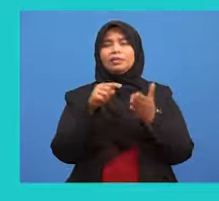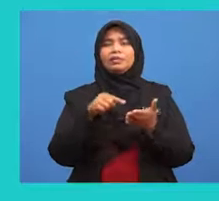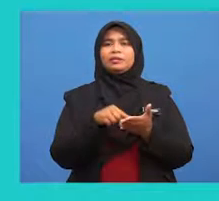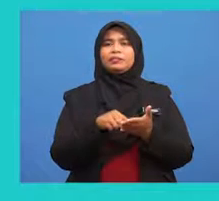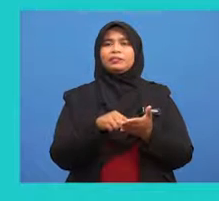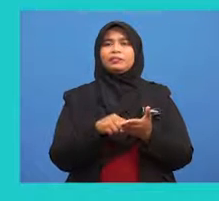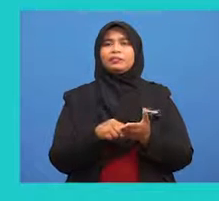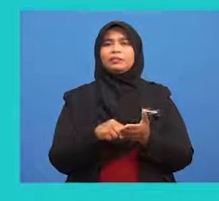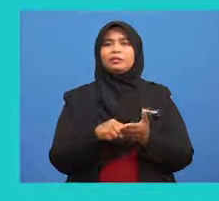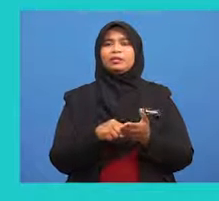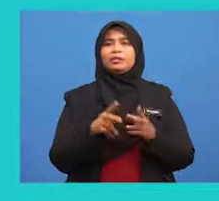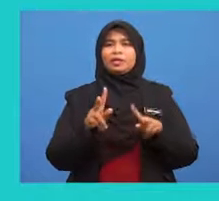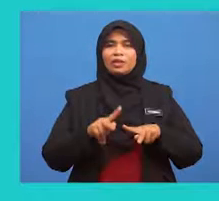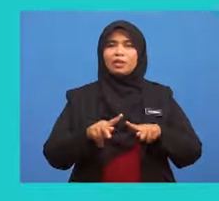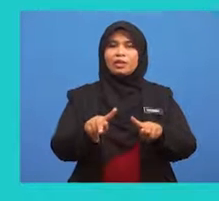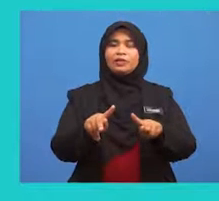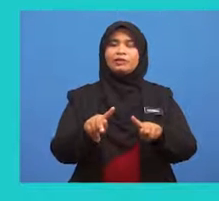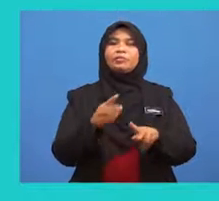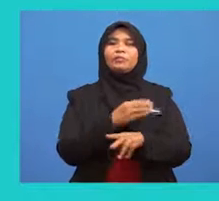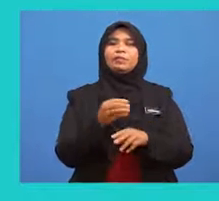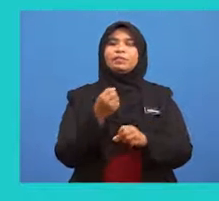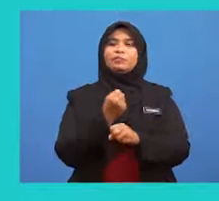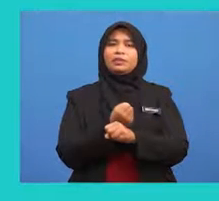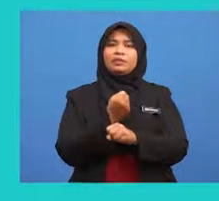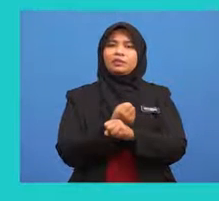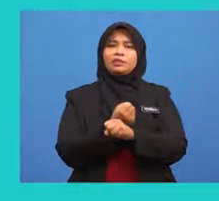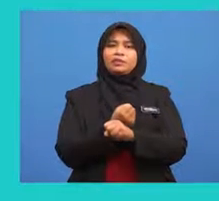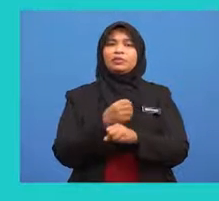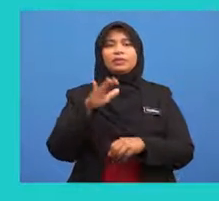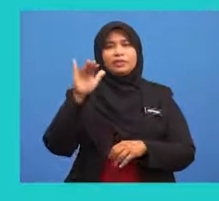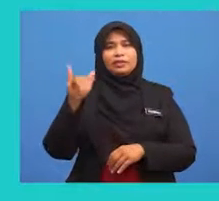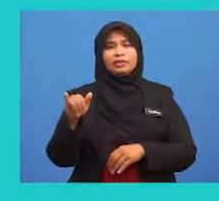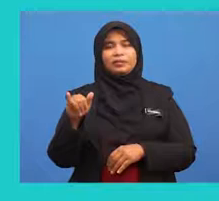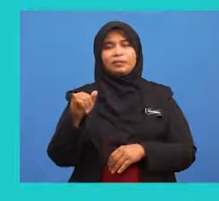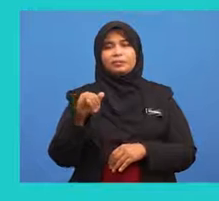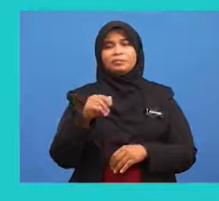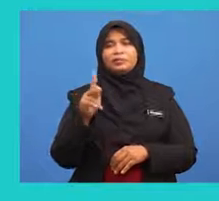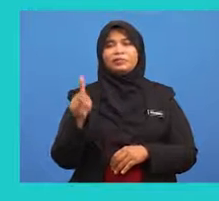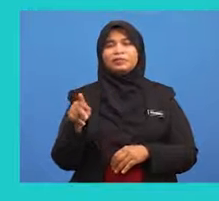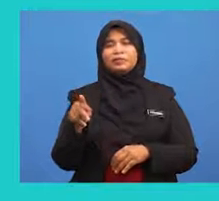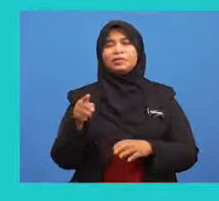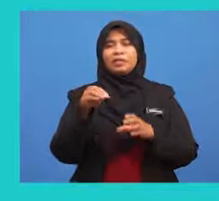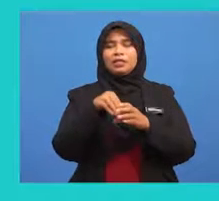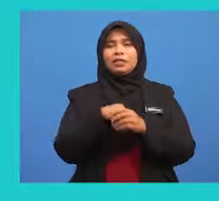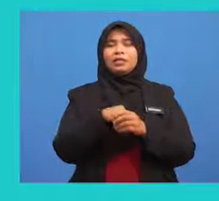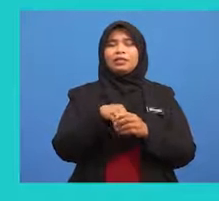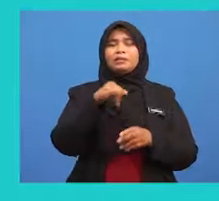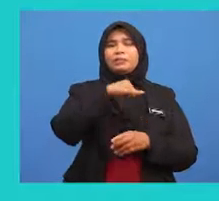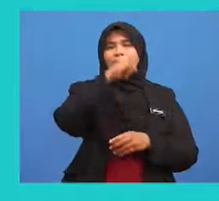terdapatnya kayu dan batu bata. Ya, pastinya dalam